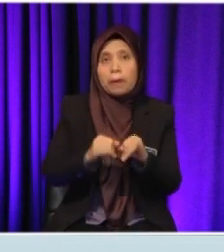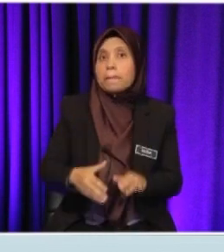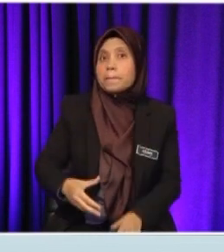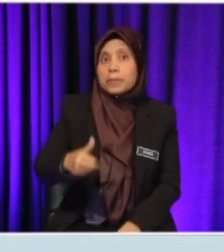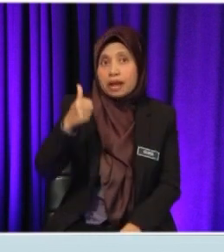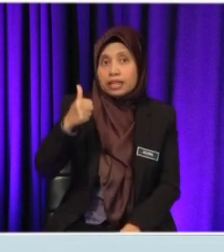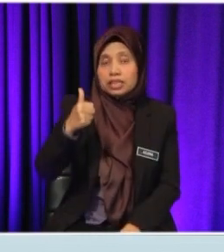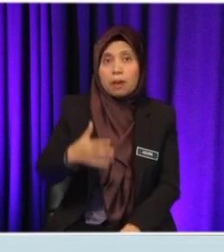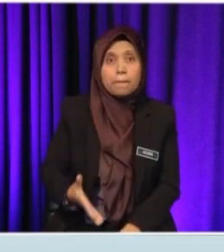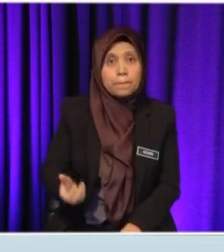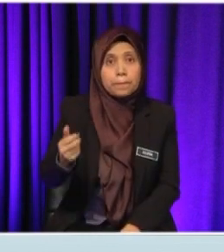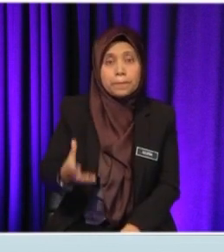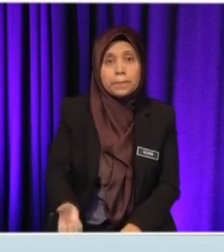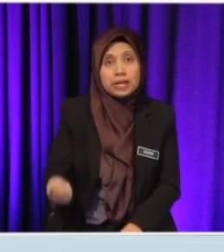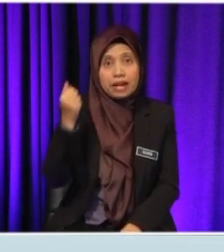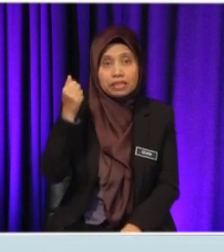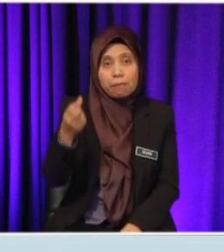Berani. Okey.